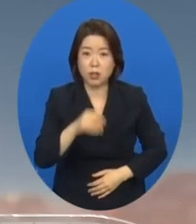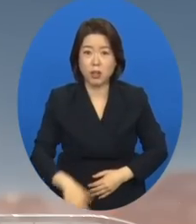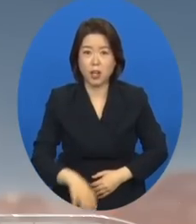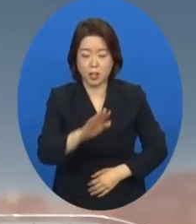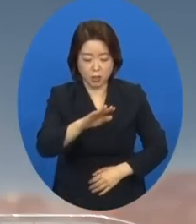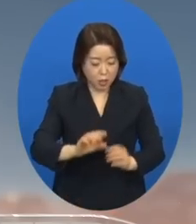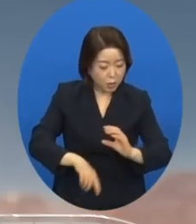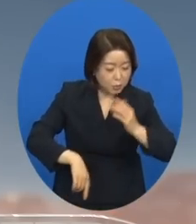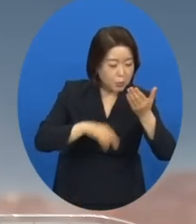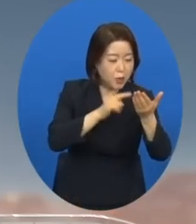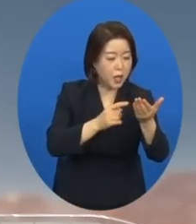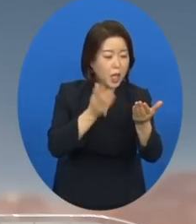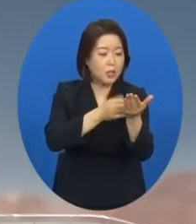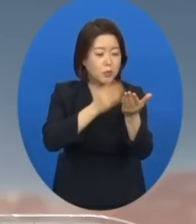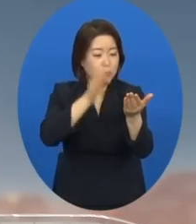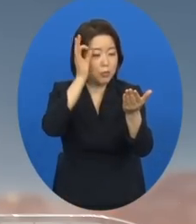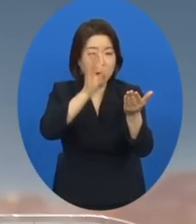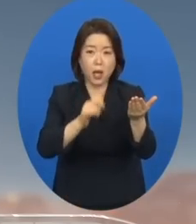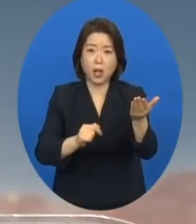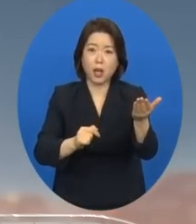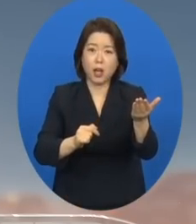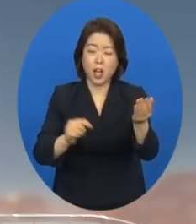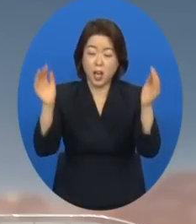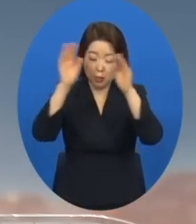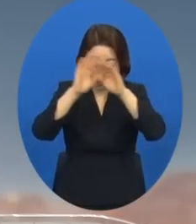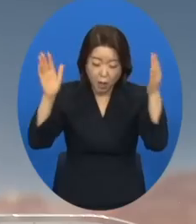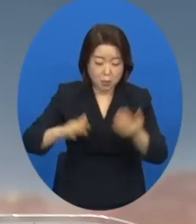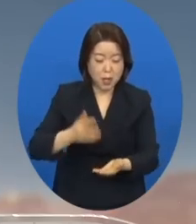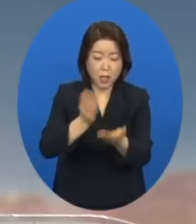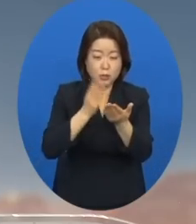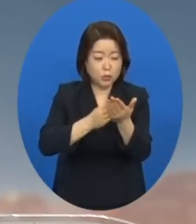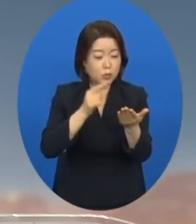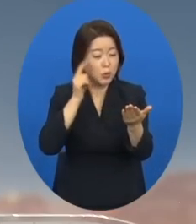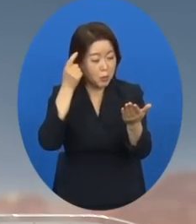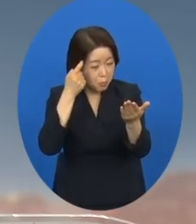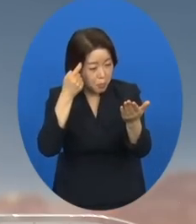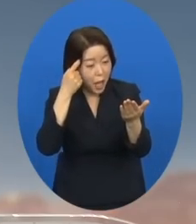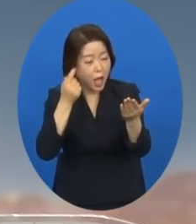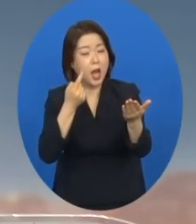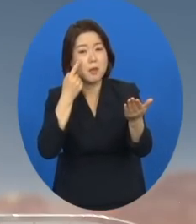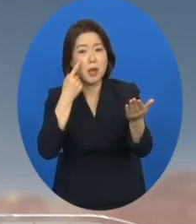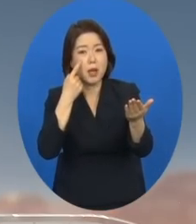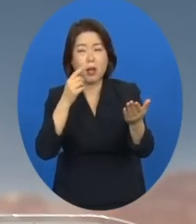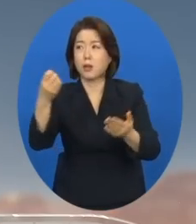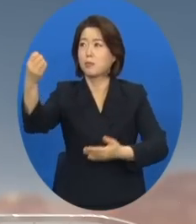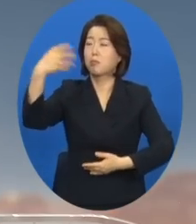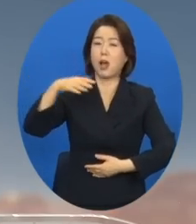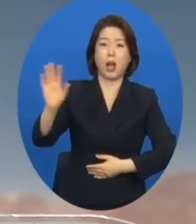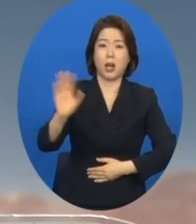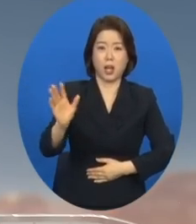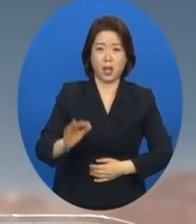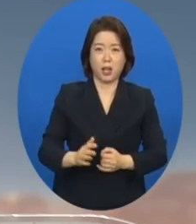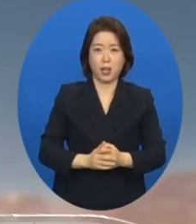너 스마트폰 꺼내서 뉴스를 좀 봐라 주야로 뉴스를 묵상해라고 하지 않으셨어요이